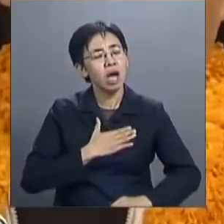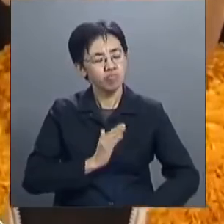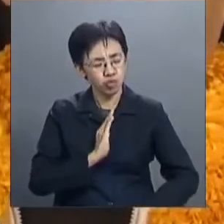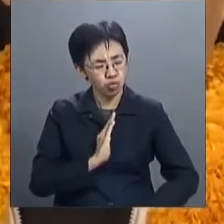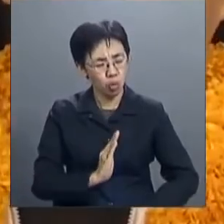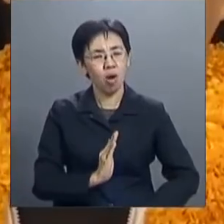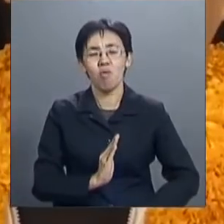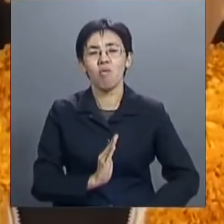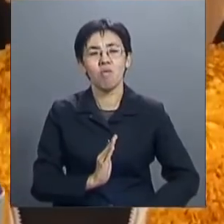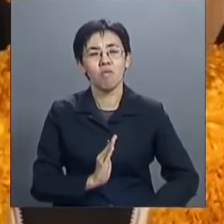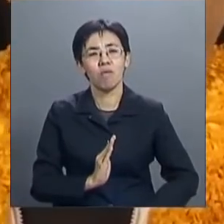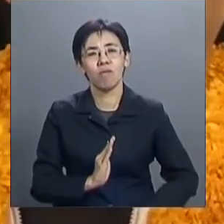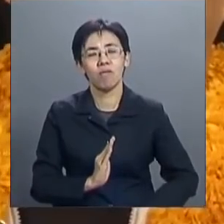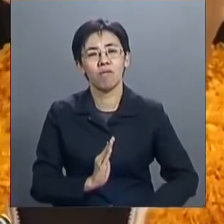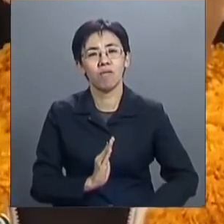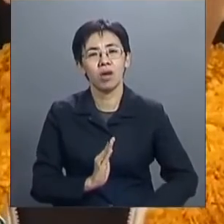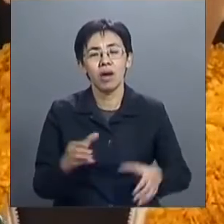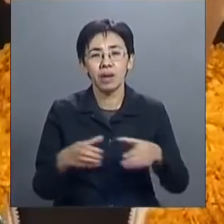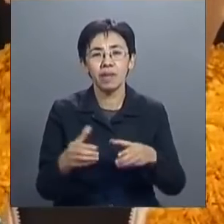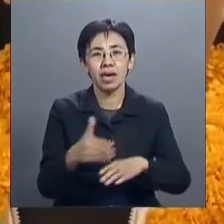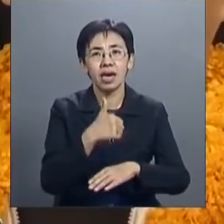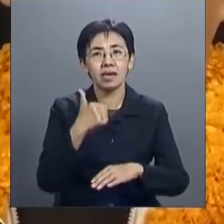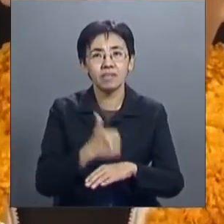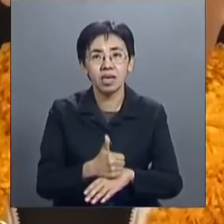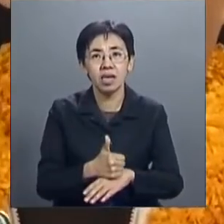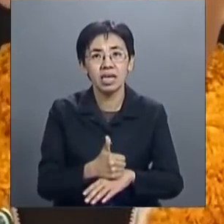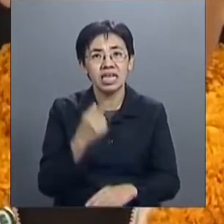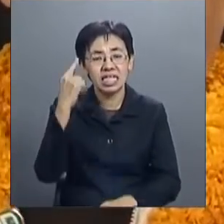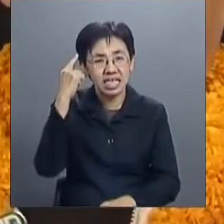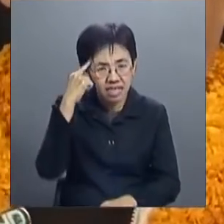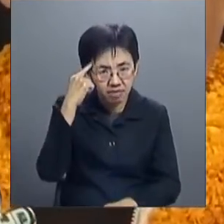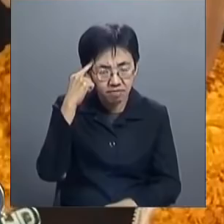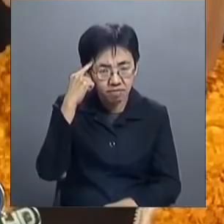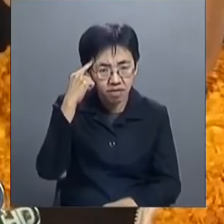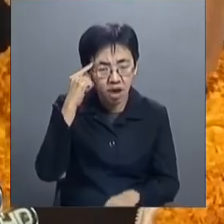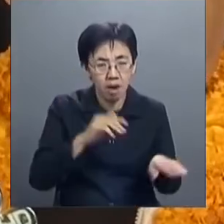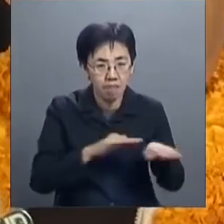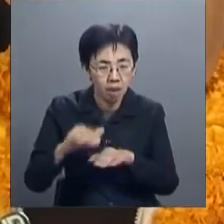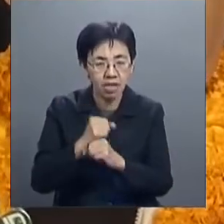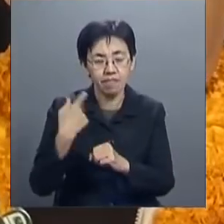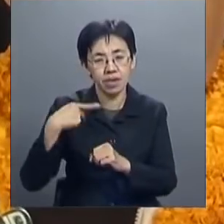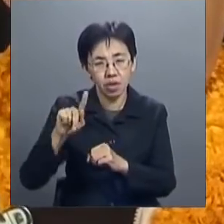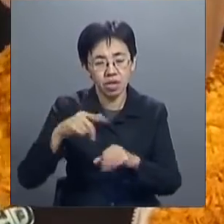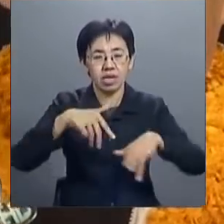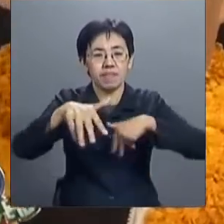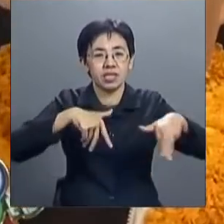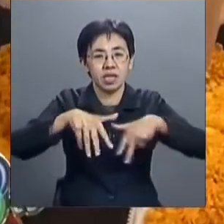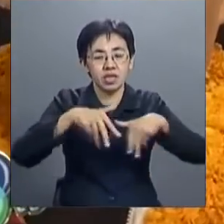านะครับในการในฐานะพรรคการเมืองที่คิดแล้วพร้อมที่จะทำประโยชน์ให้กับประชาช